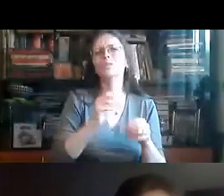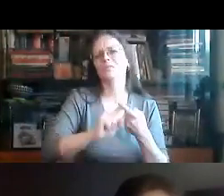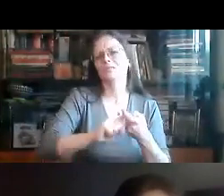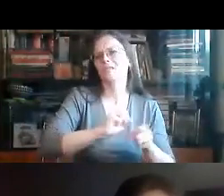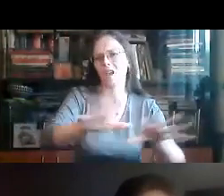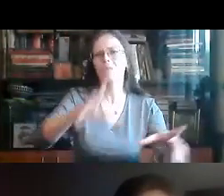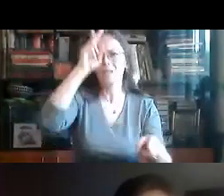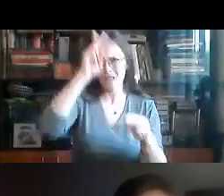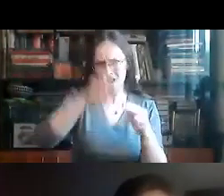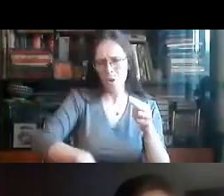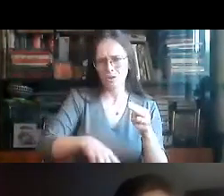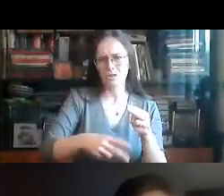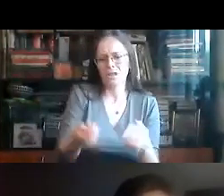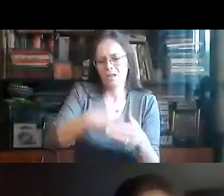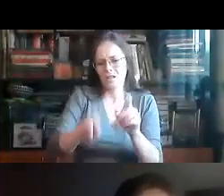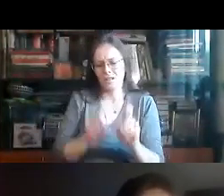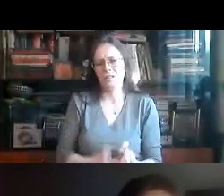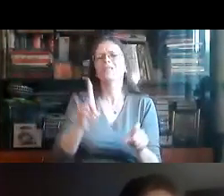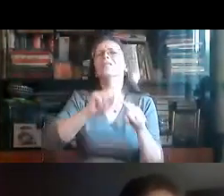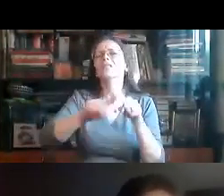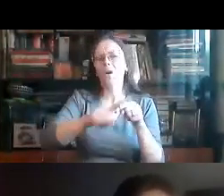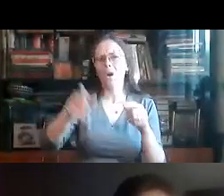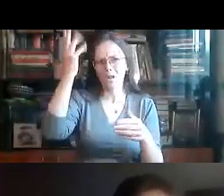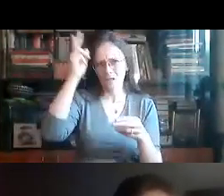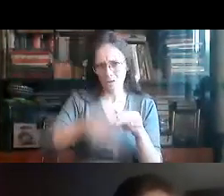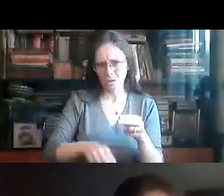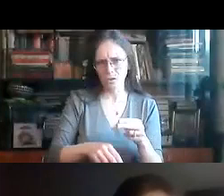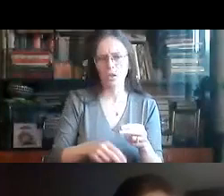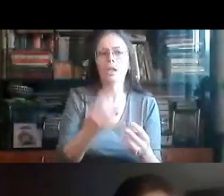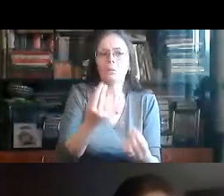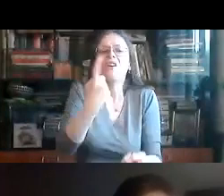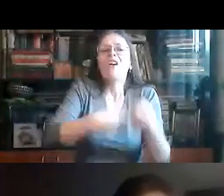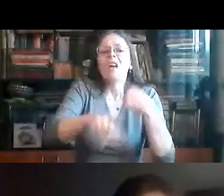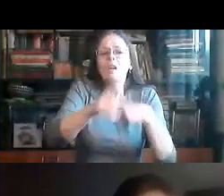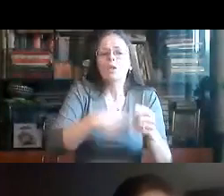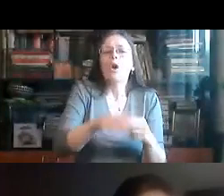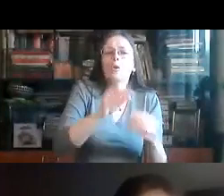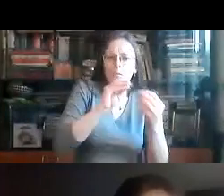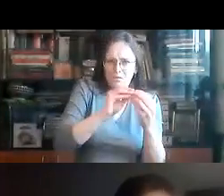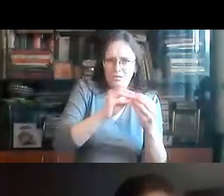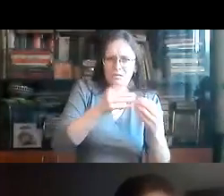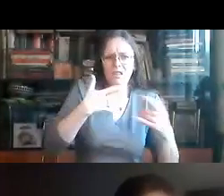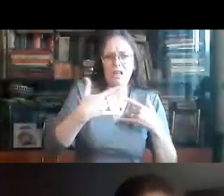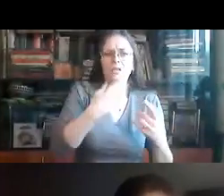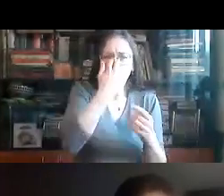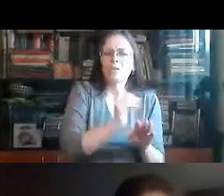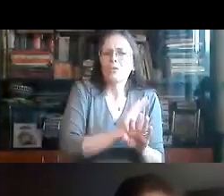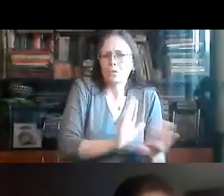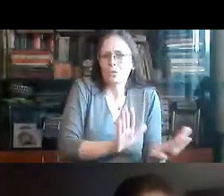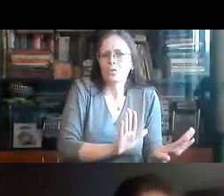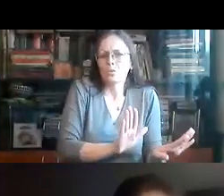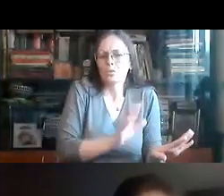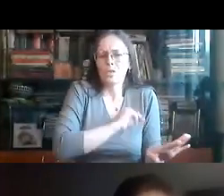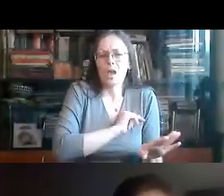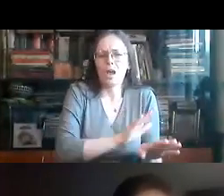мы привыкли. И вот, может быть, я думаю дуально, это ошибочное мнение такое. Может, у